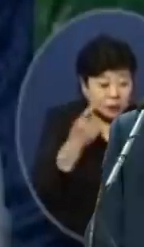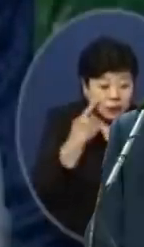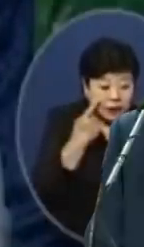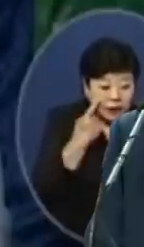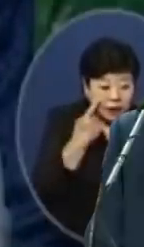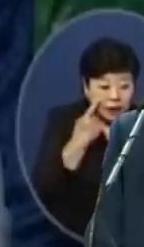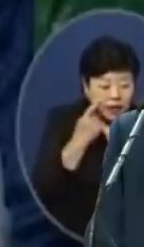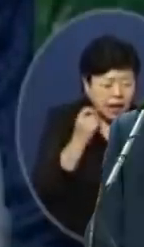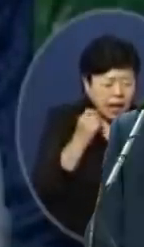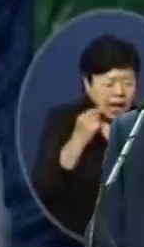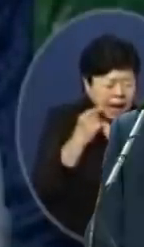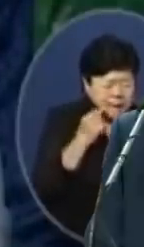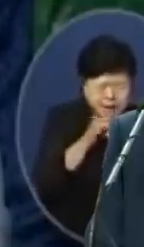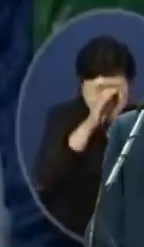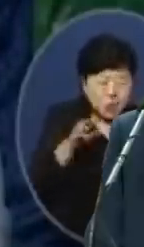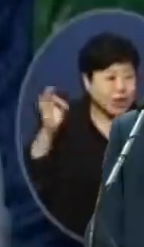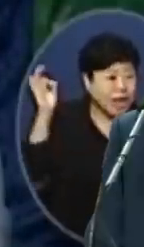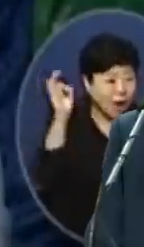아무것도 없어요.